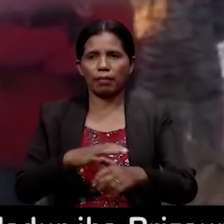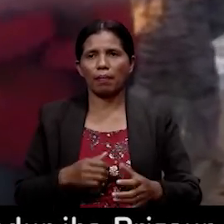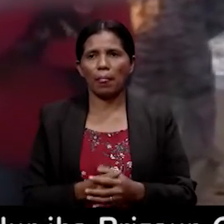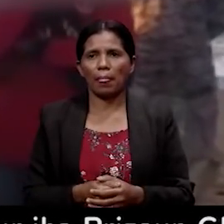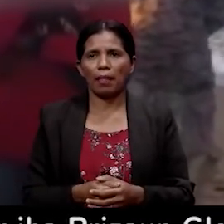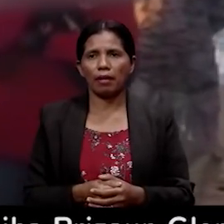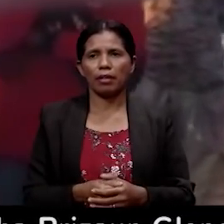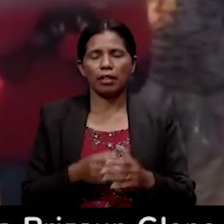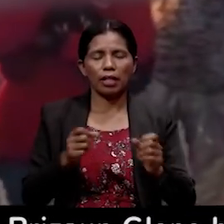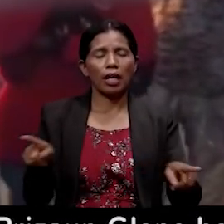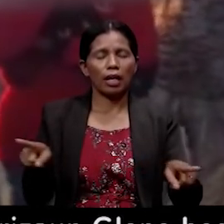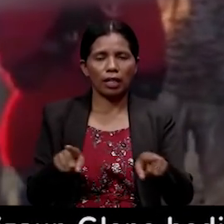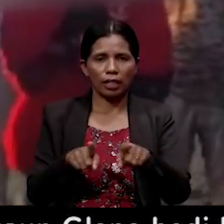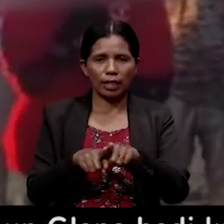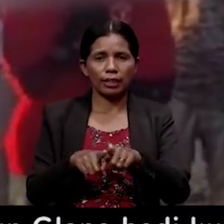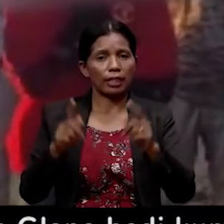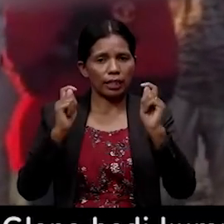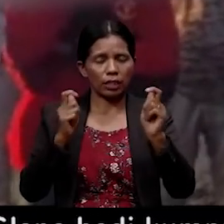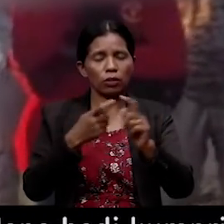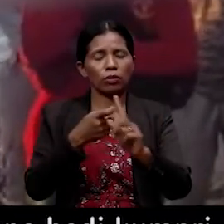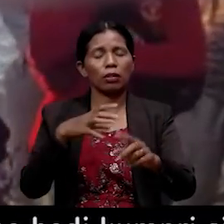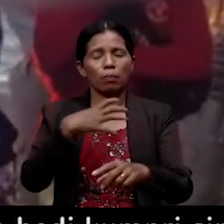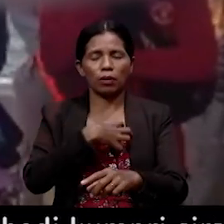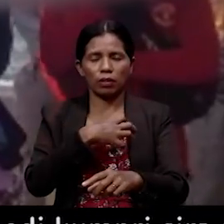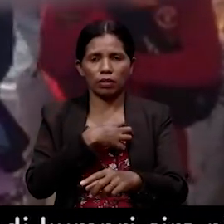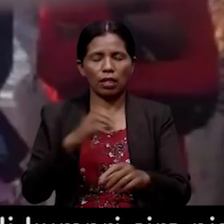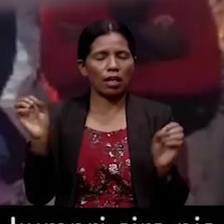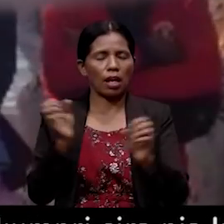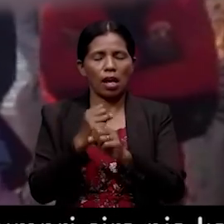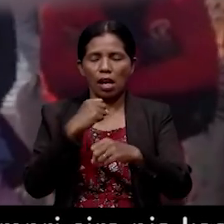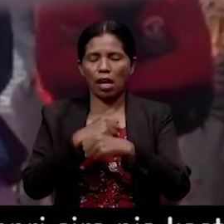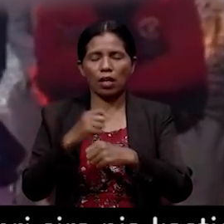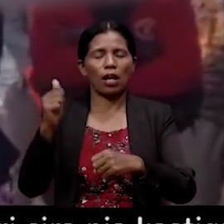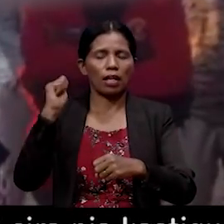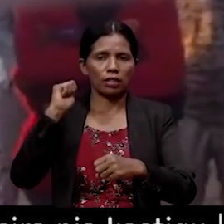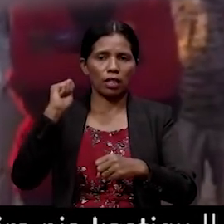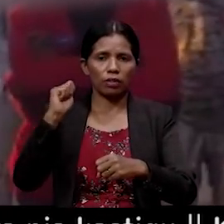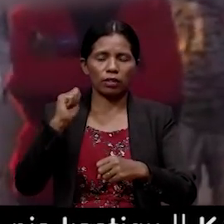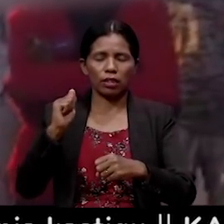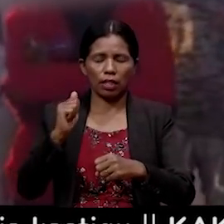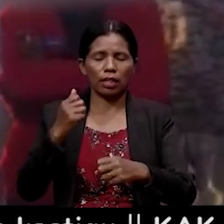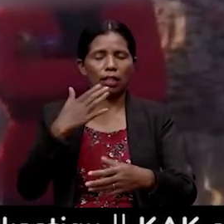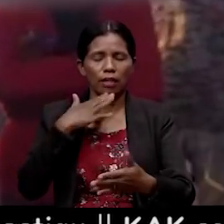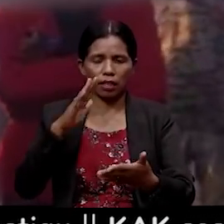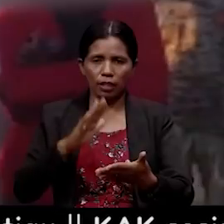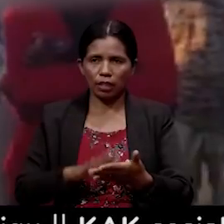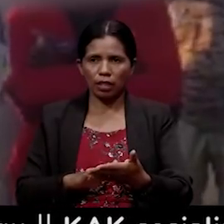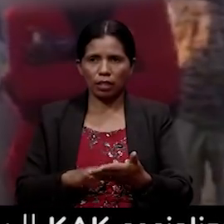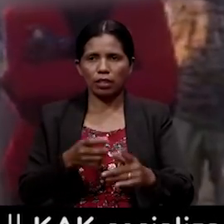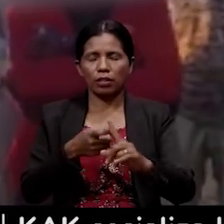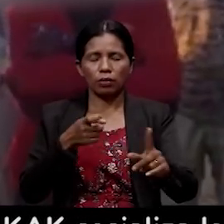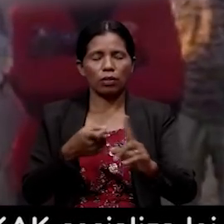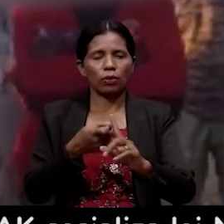servisu polisial, neve, lahalo asaun ida ke grave, lahalo asaun ida ke ultra pasau si teknika polisi